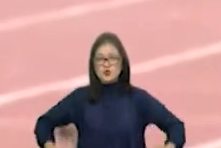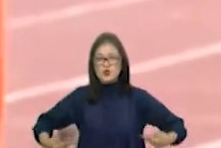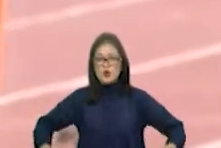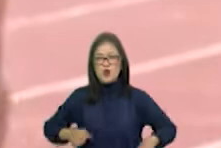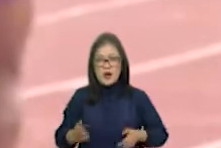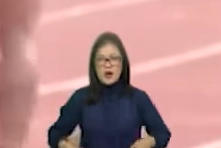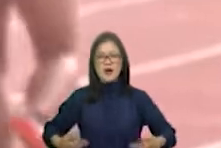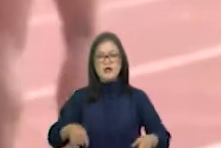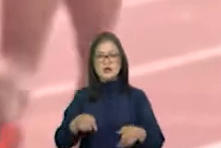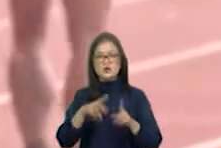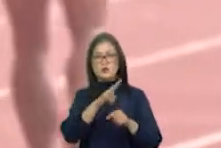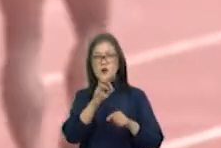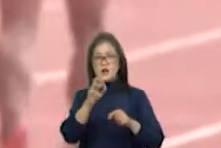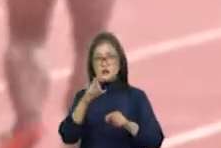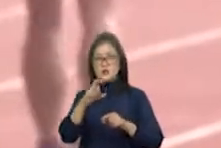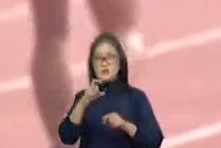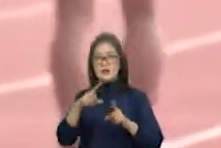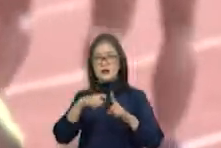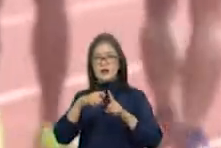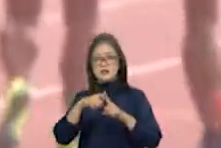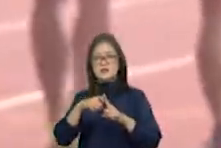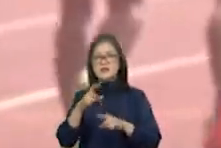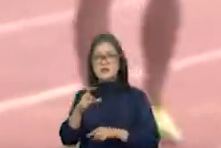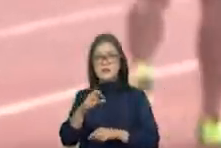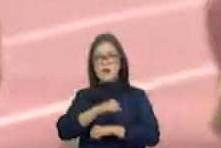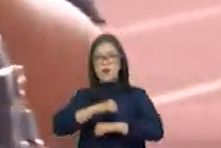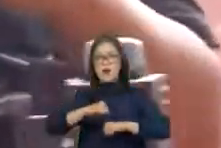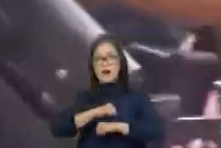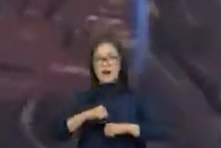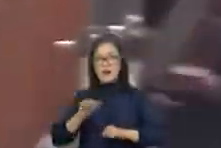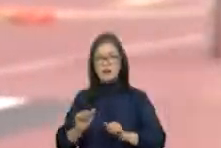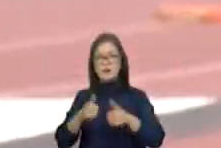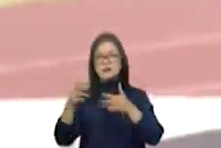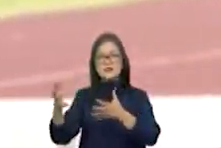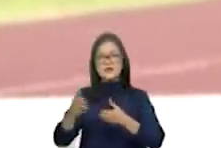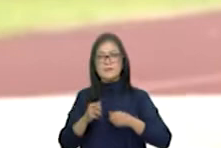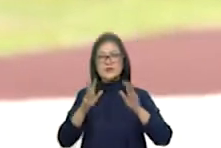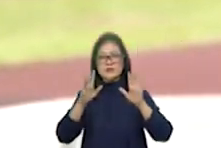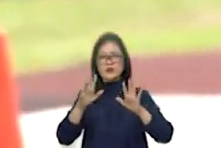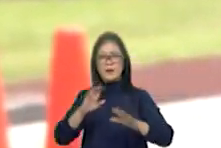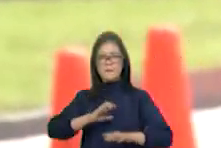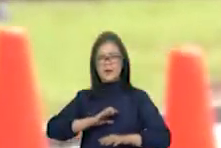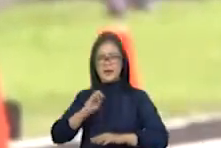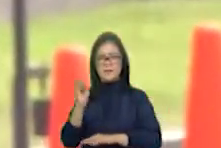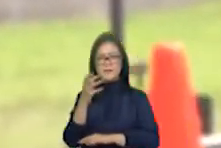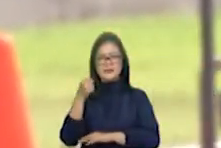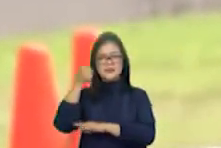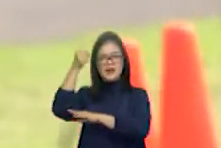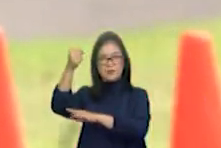Cabang olahraga para atletik pada sesi kedua berhasil menyabet 9 medali emas yang didapat dari cabang olahraga lari.